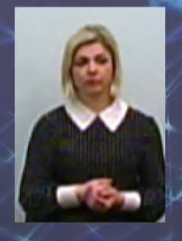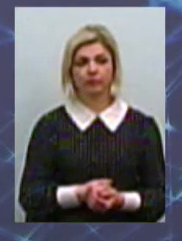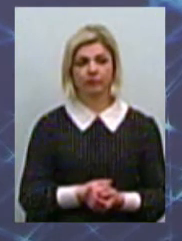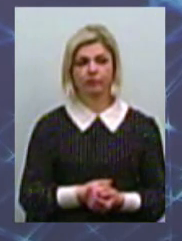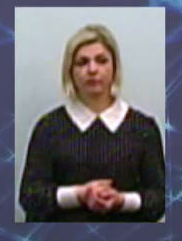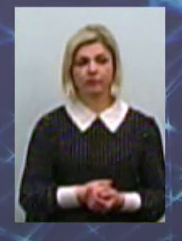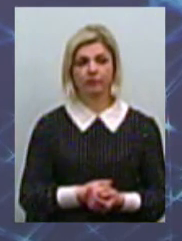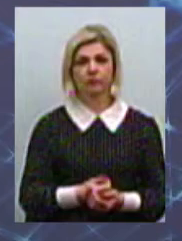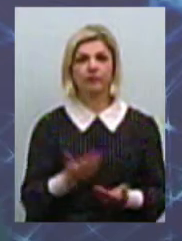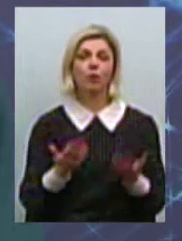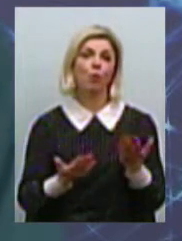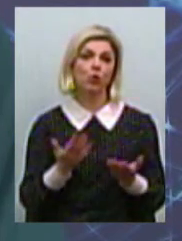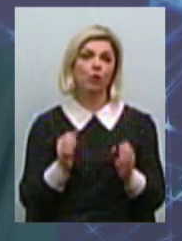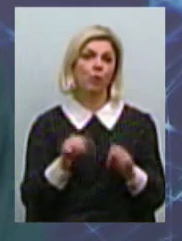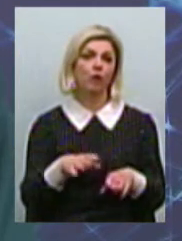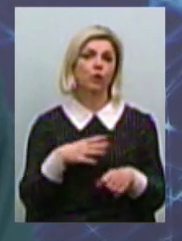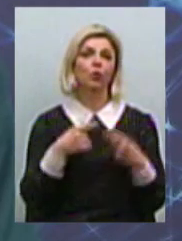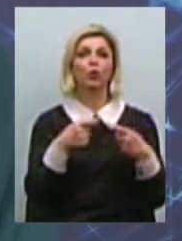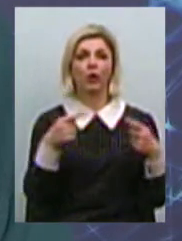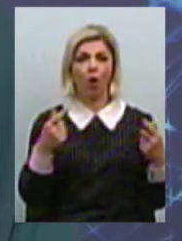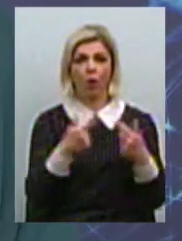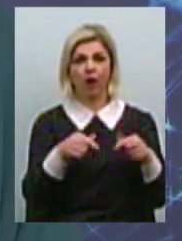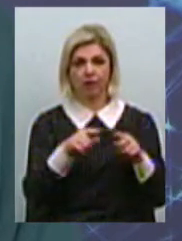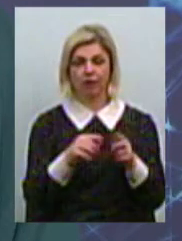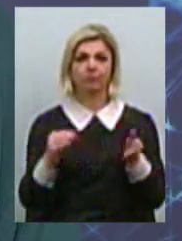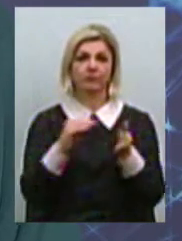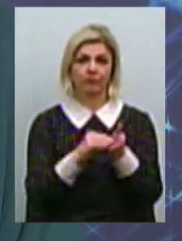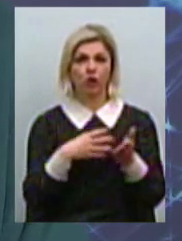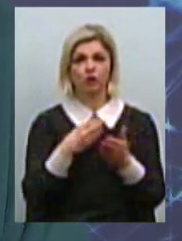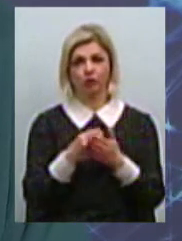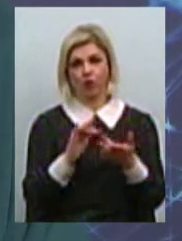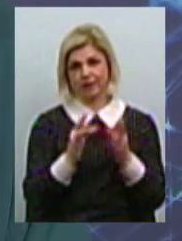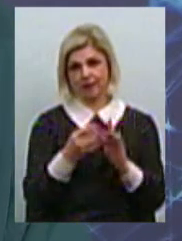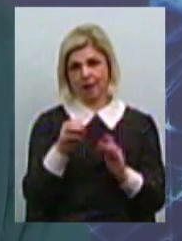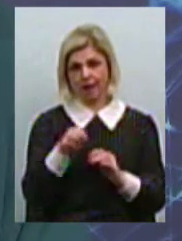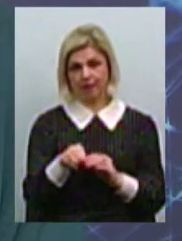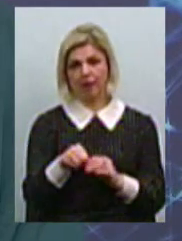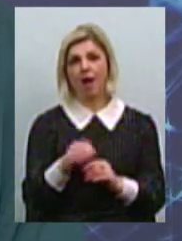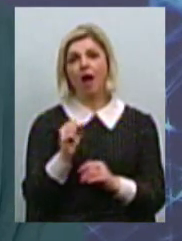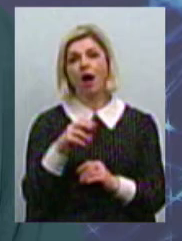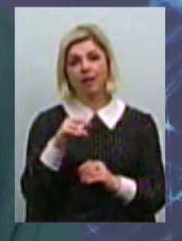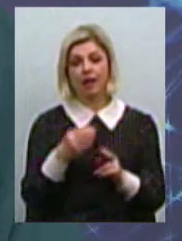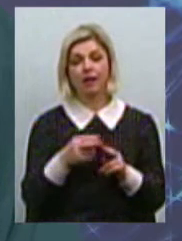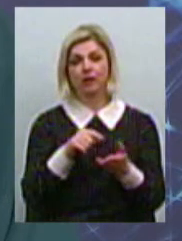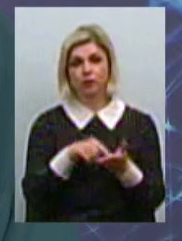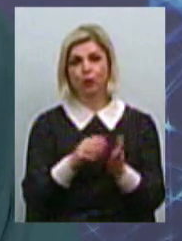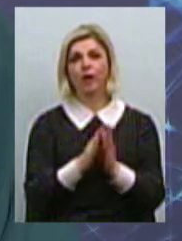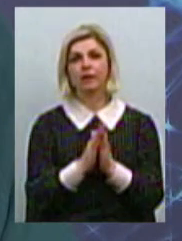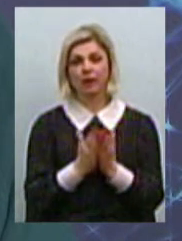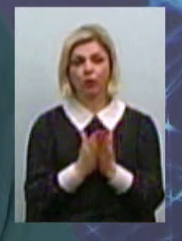ще якісь організації розмістять на своїх сайтах, там, громадські і так далі. Але цю книгу потрібно